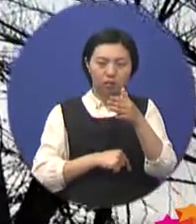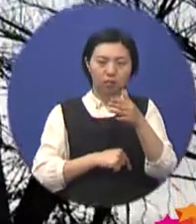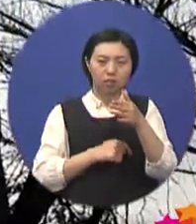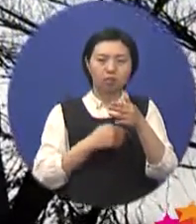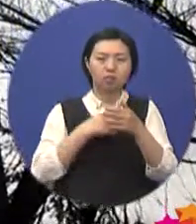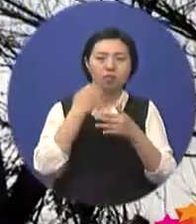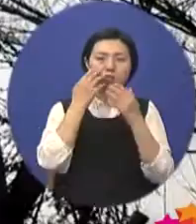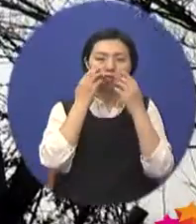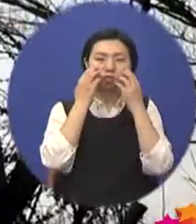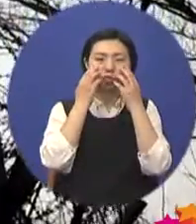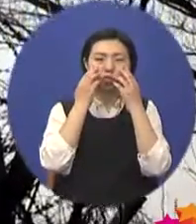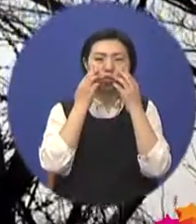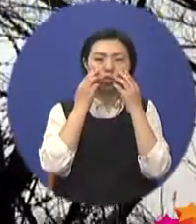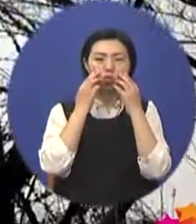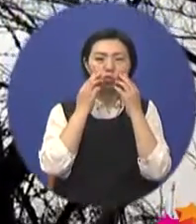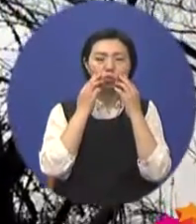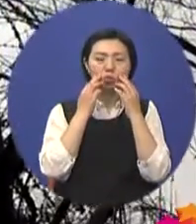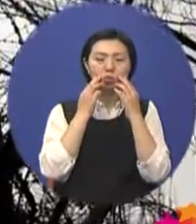눈물